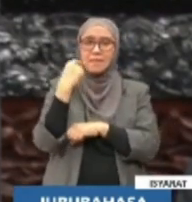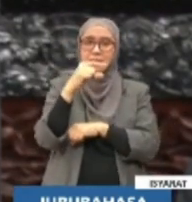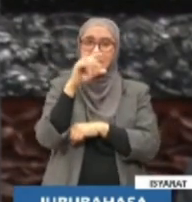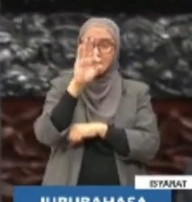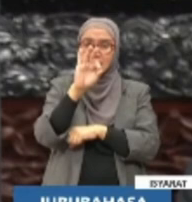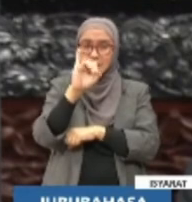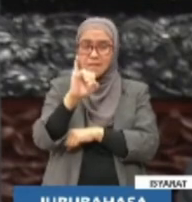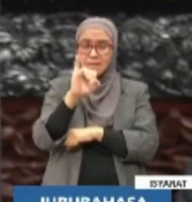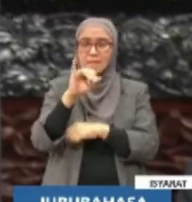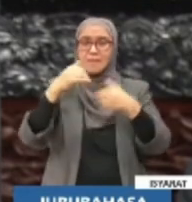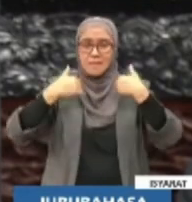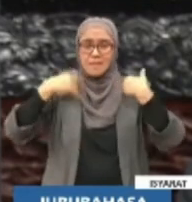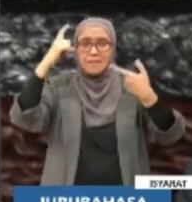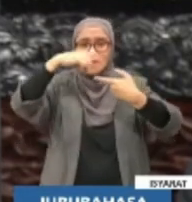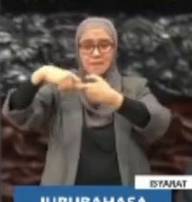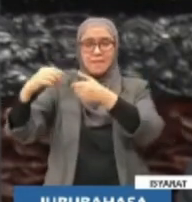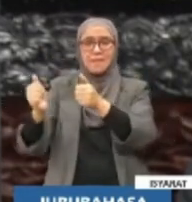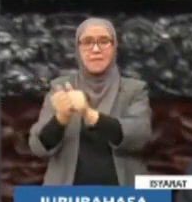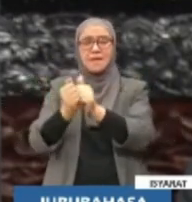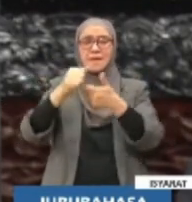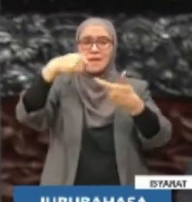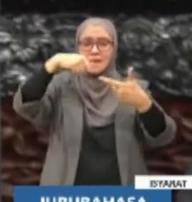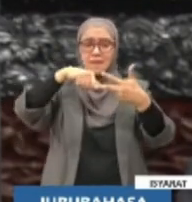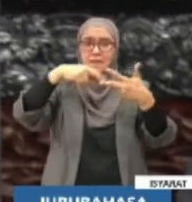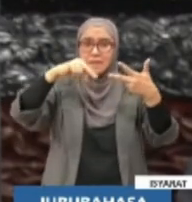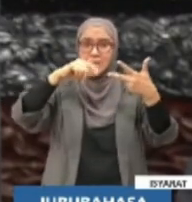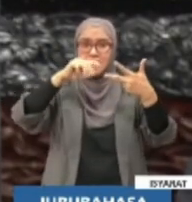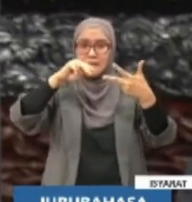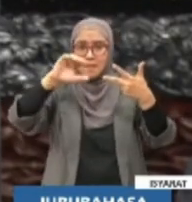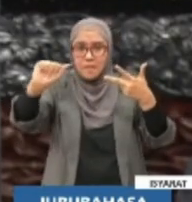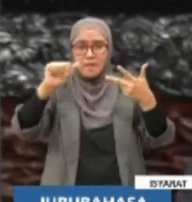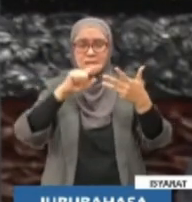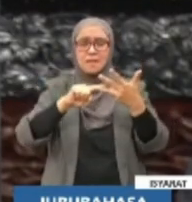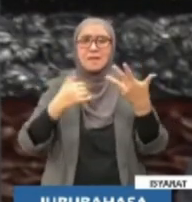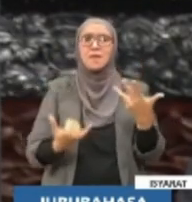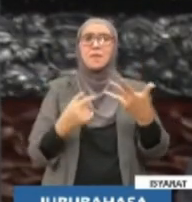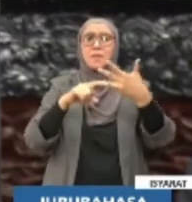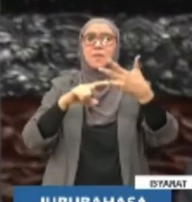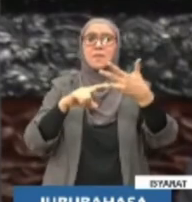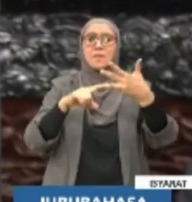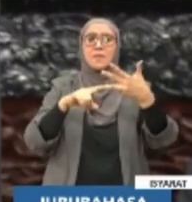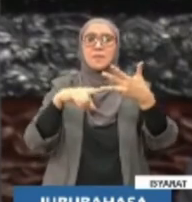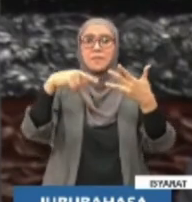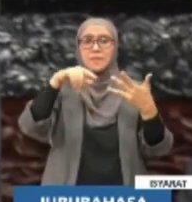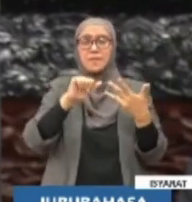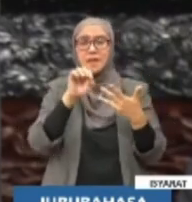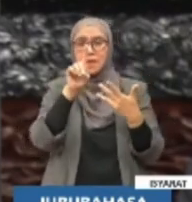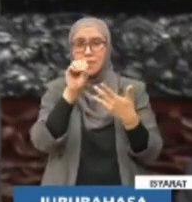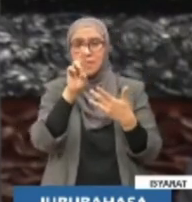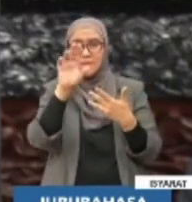integrity dan ada kaitan kemudian Panama Peppers Dance Company or apps by apa dia jhefy